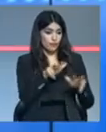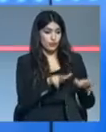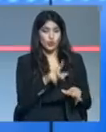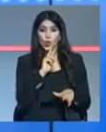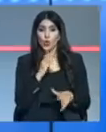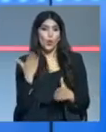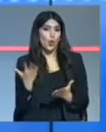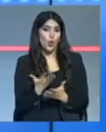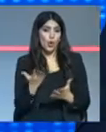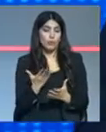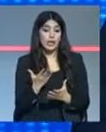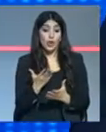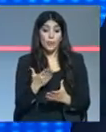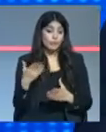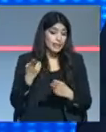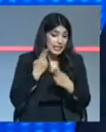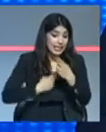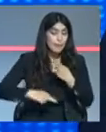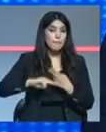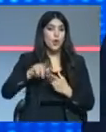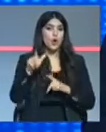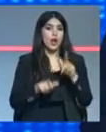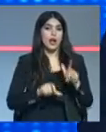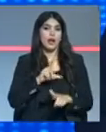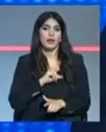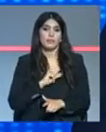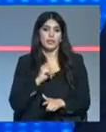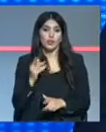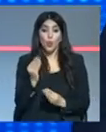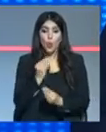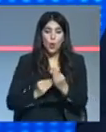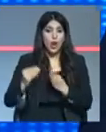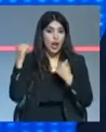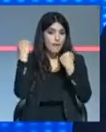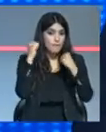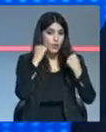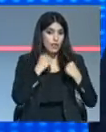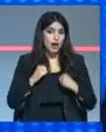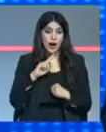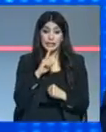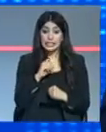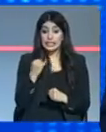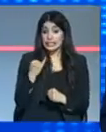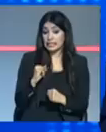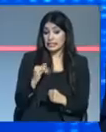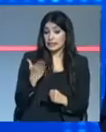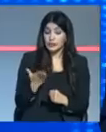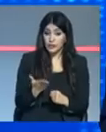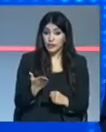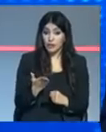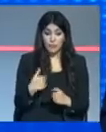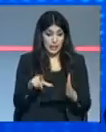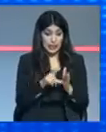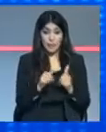كيف يتفاعل الامني في العمليات او المظاهرات المشابهه لهذا اما تحت غطاء